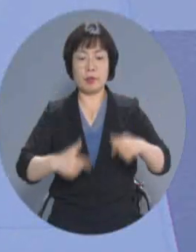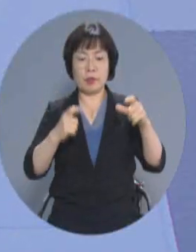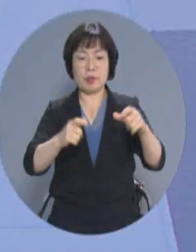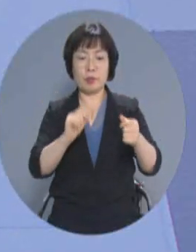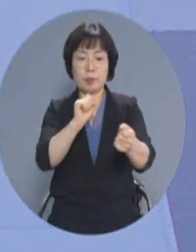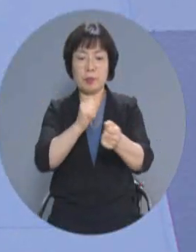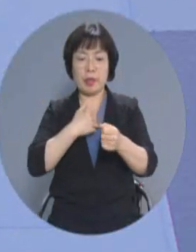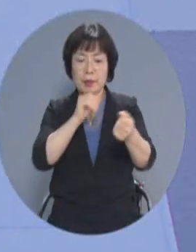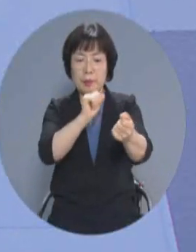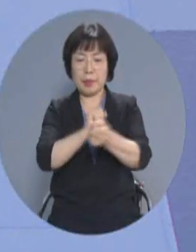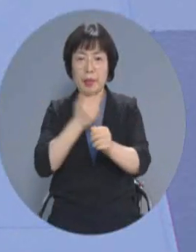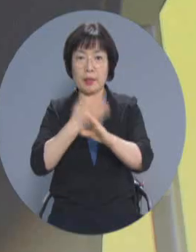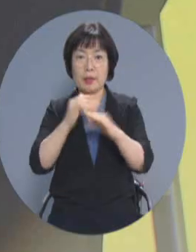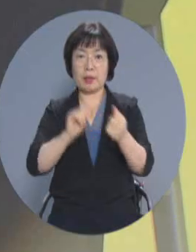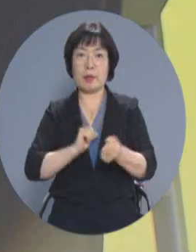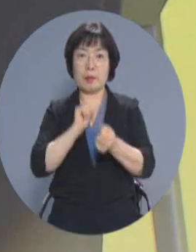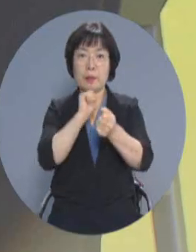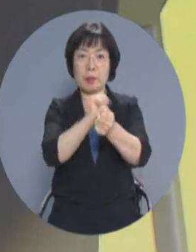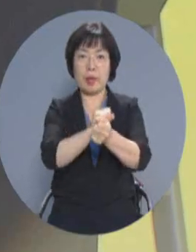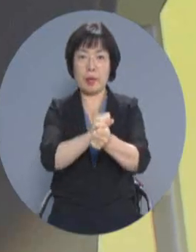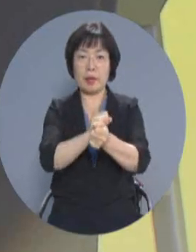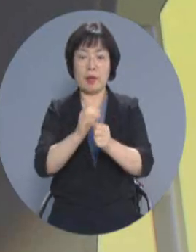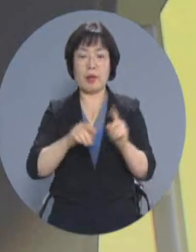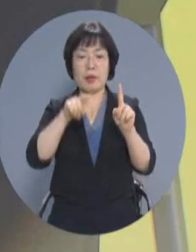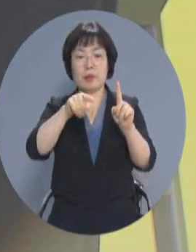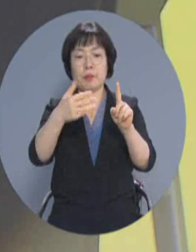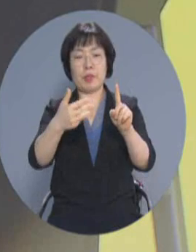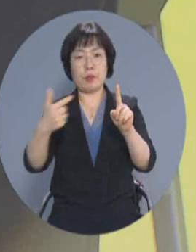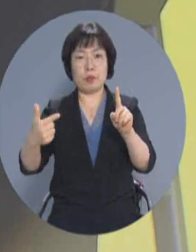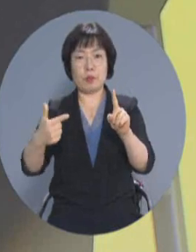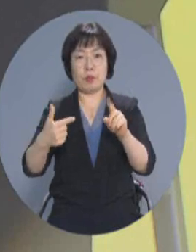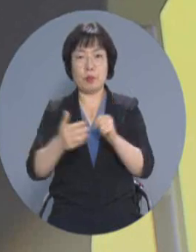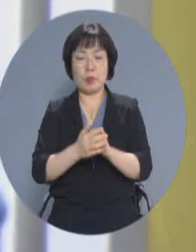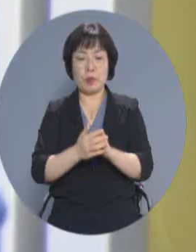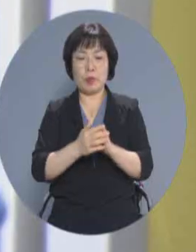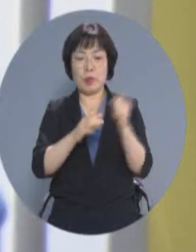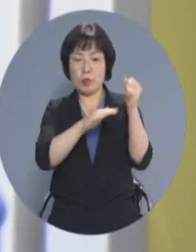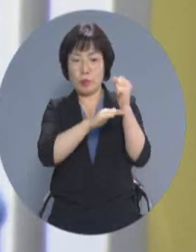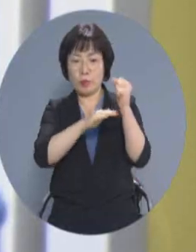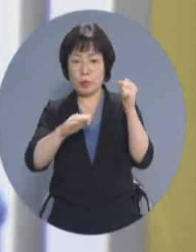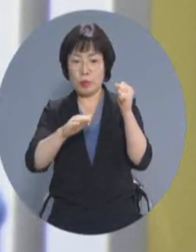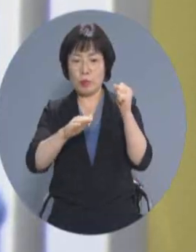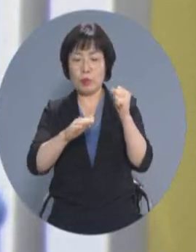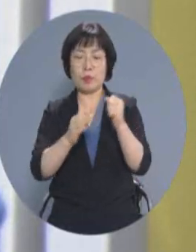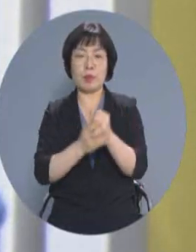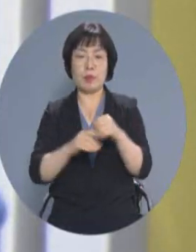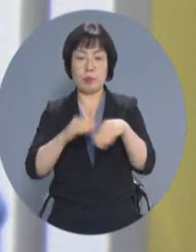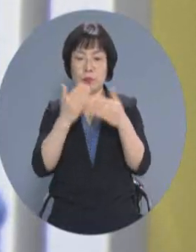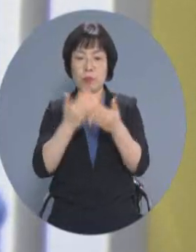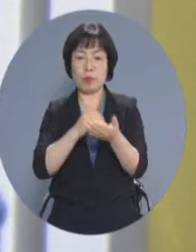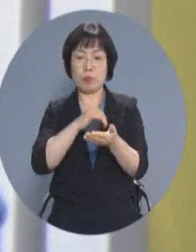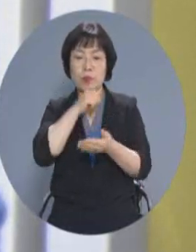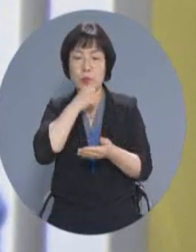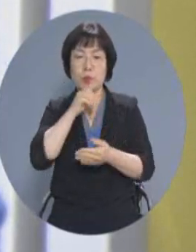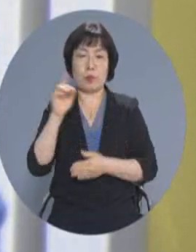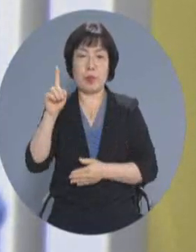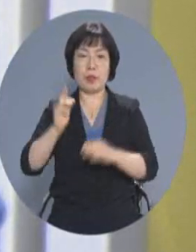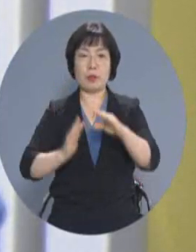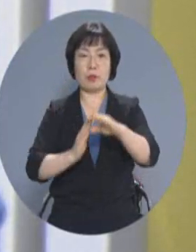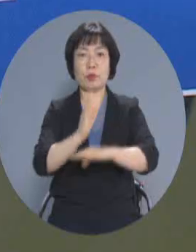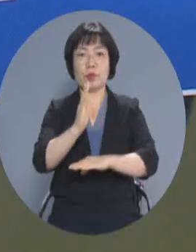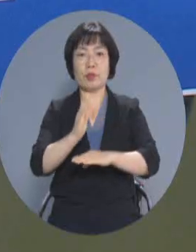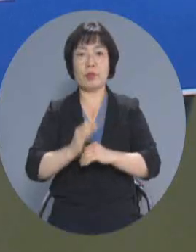감염 재생산 지수도 오늘 0시 기준으로 1.86으로 유행 지속 경향을 의미하는 1을 훨씬